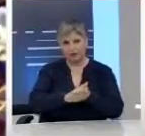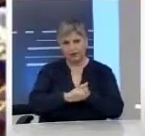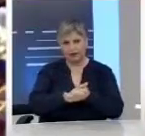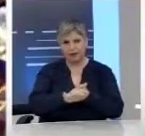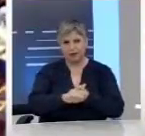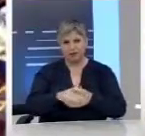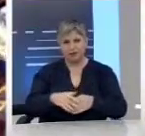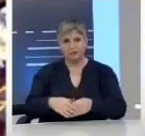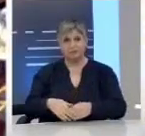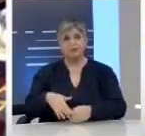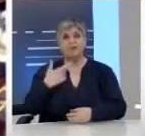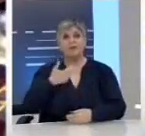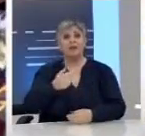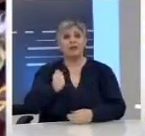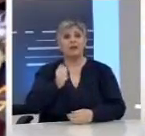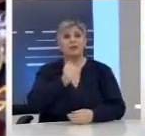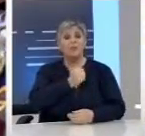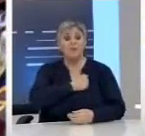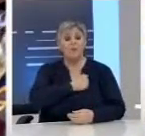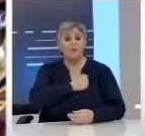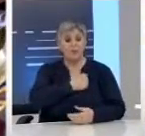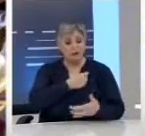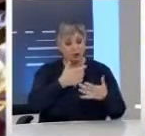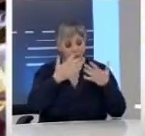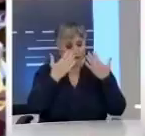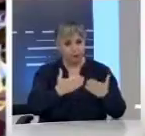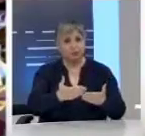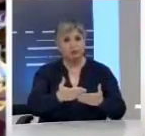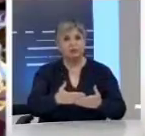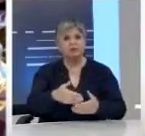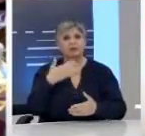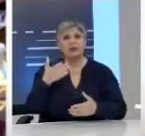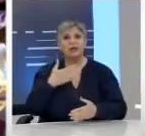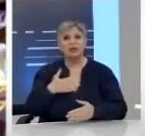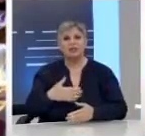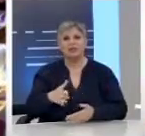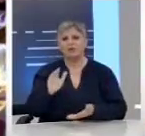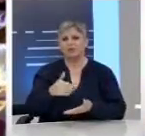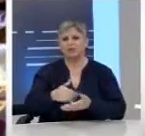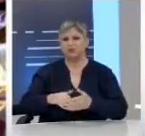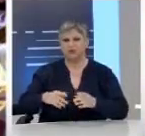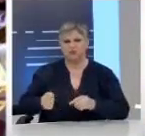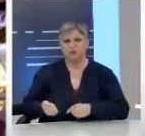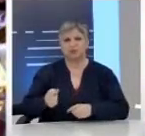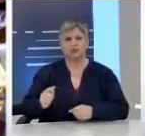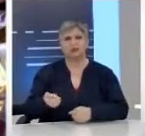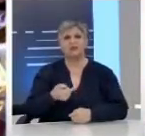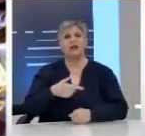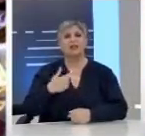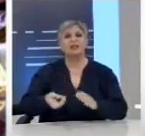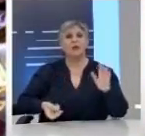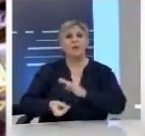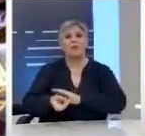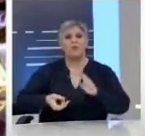για του Χριστού την πίστη, την Αγία, κυνηγάτε τους μετανάστες και υπάρχουν αμετάκλητες καταδίκες στο